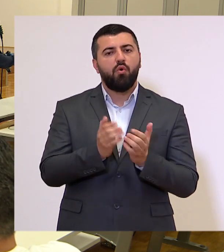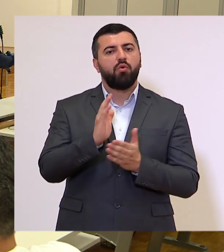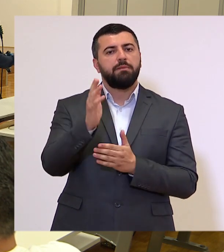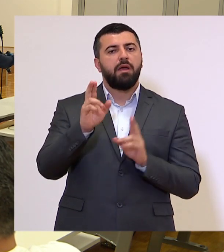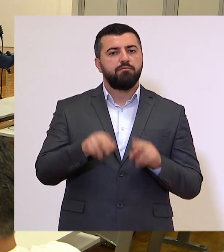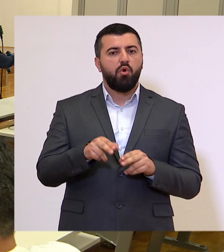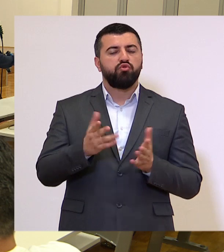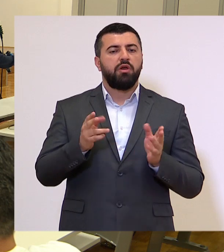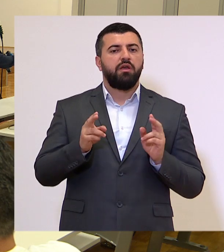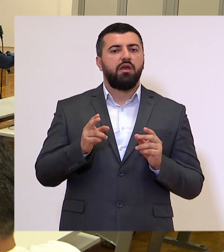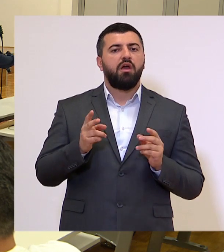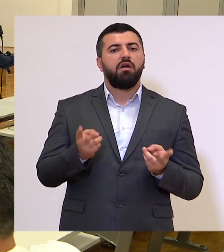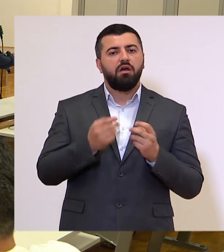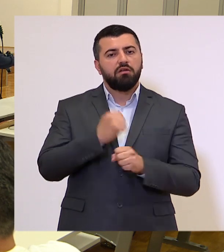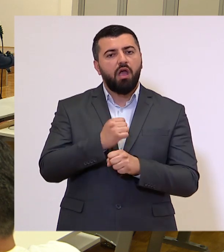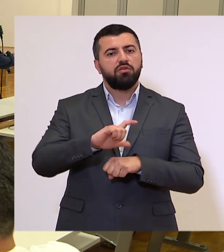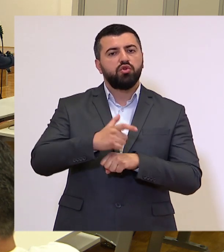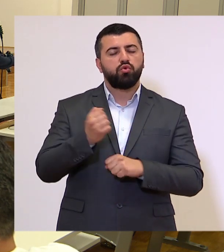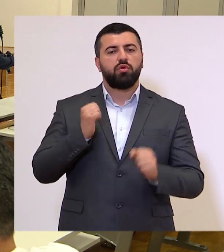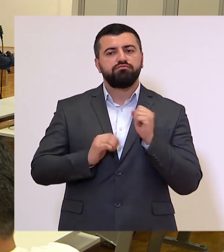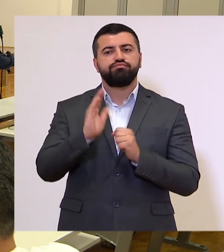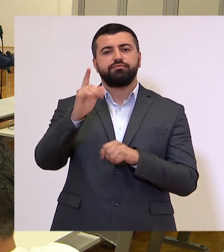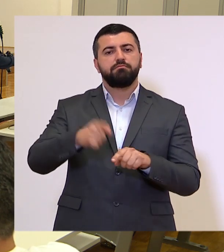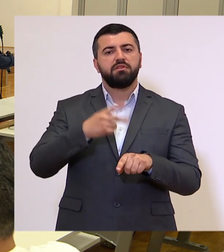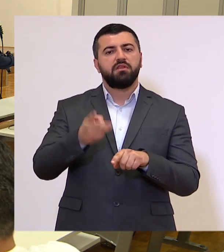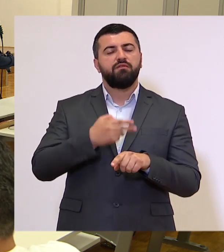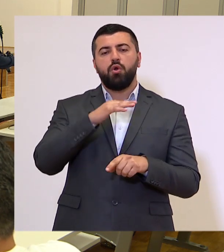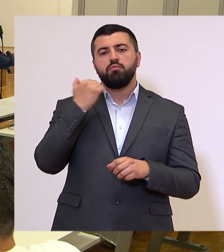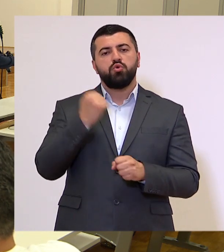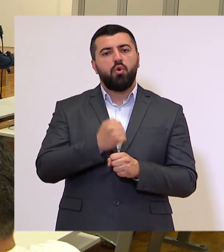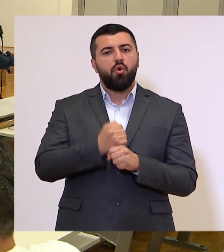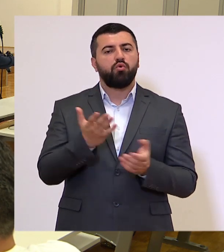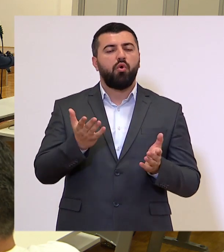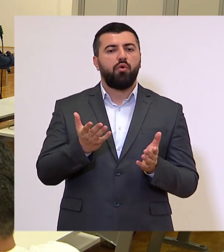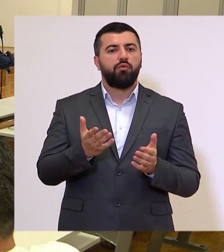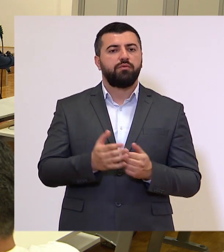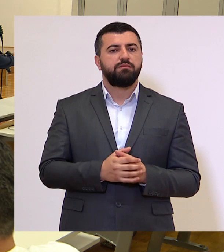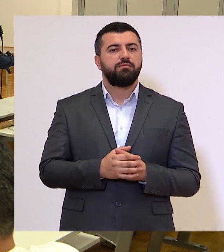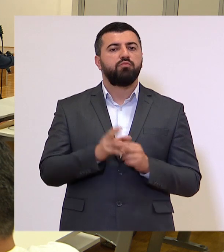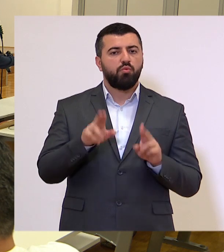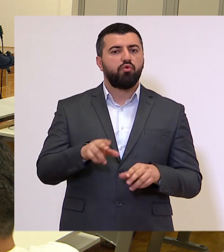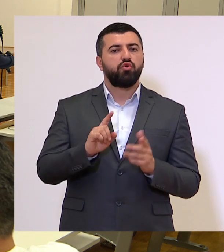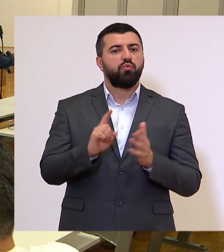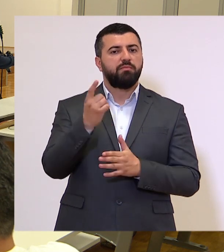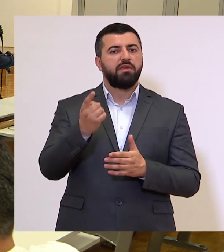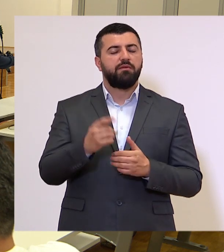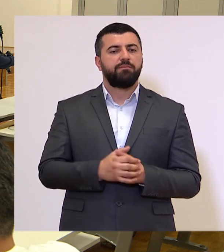opterećenje i da li će biti u mogućnosti da adekvatno odgovore i na potrebe drugih pacijenata koji nisu oboljeli od